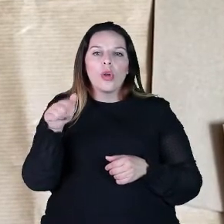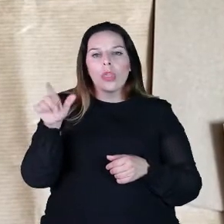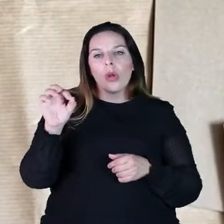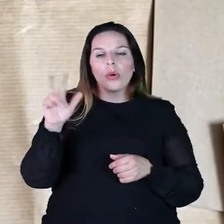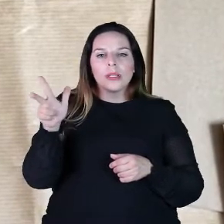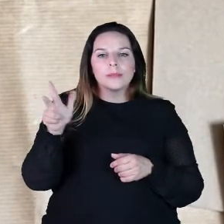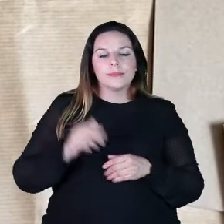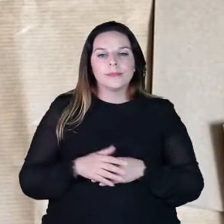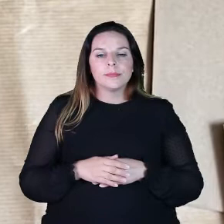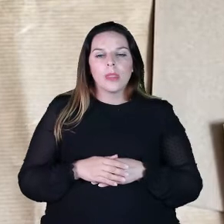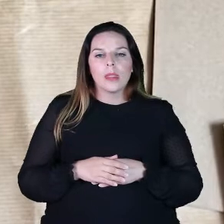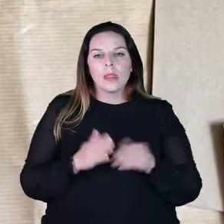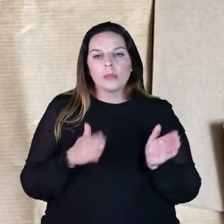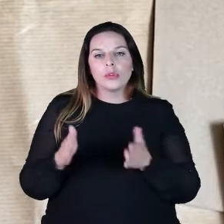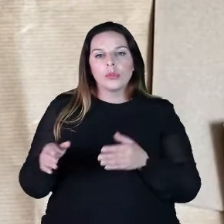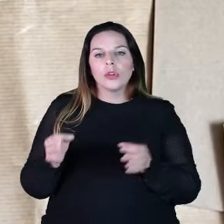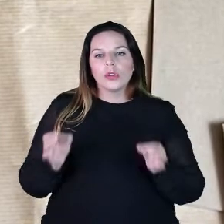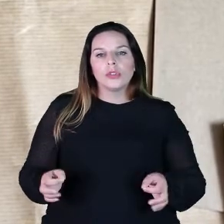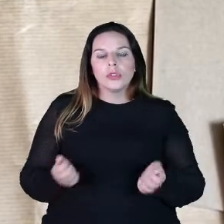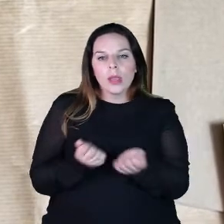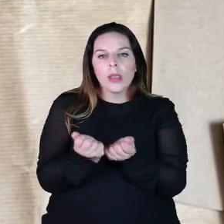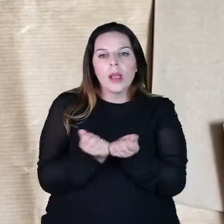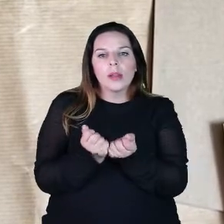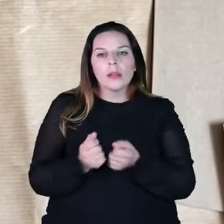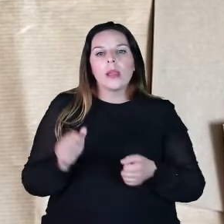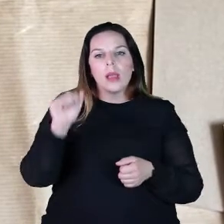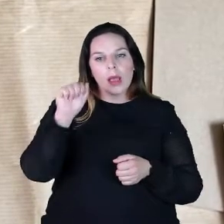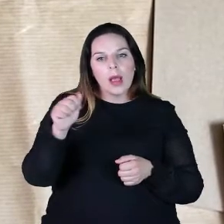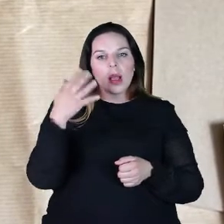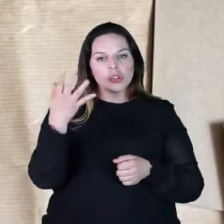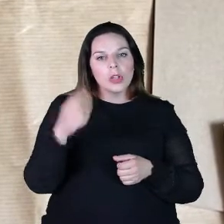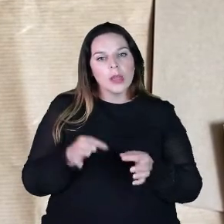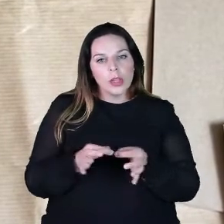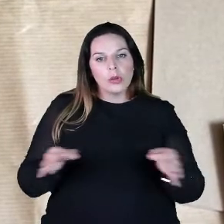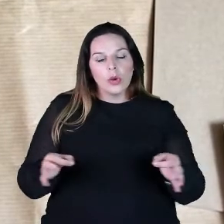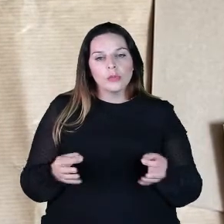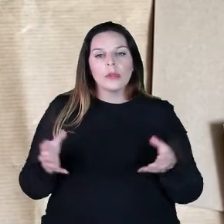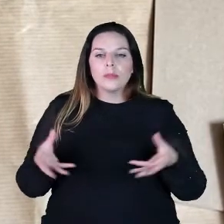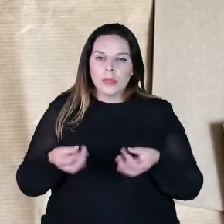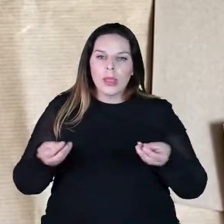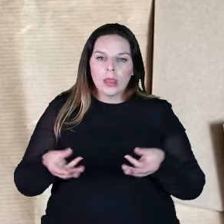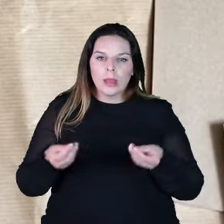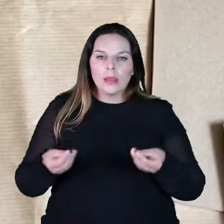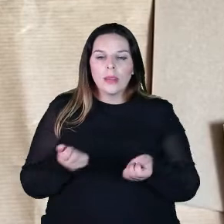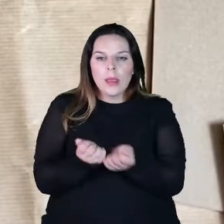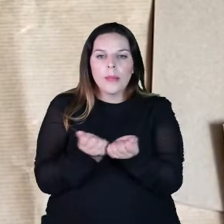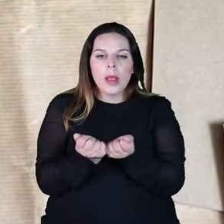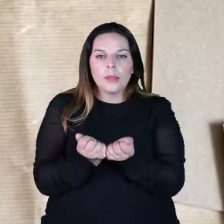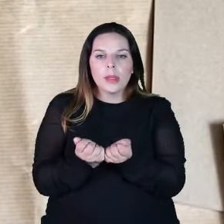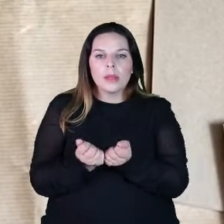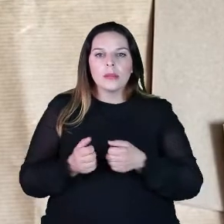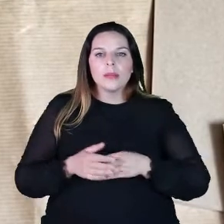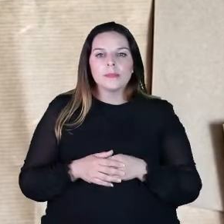Przygotujcie sobie dzisiaj kartkę A4 w miarę miękki papier. I teraz,